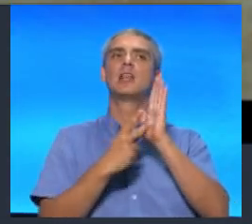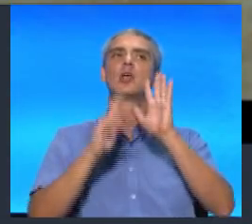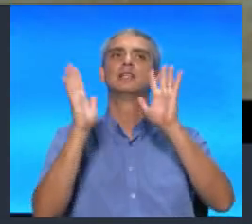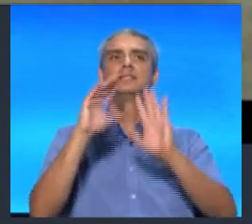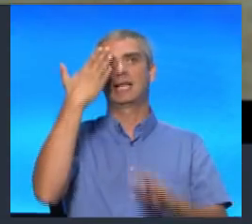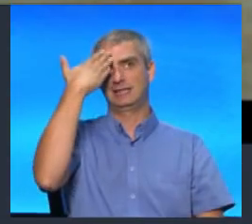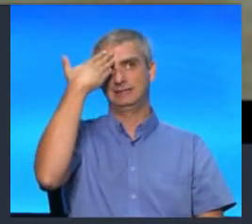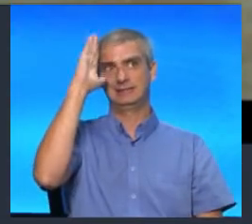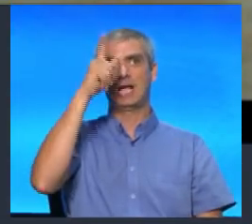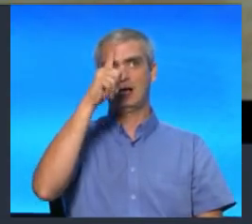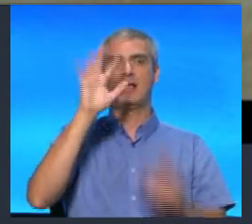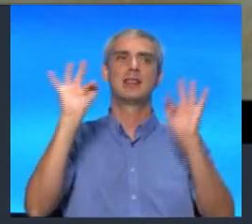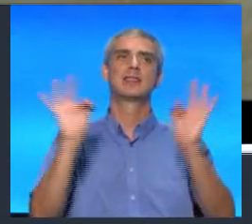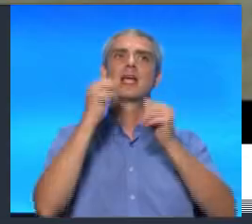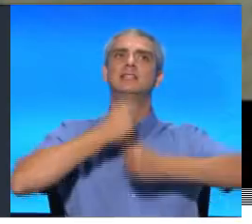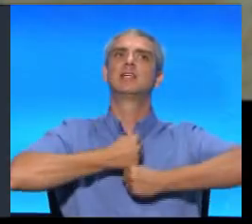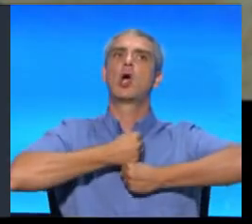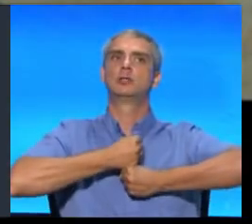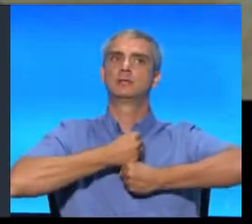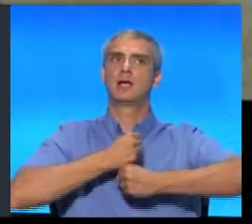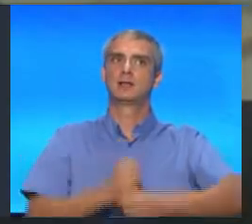הזר, בטקס האוסקר.